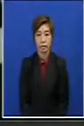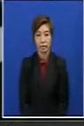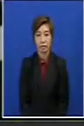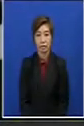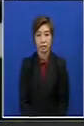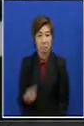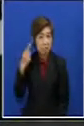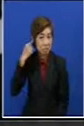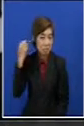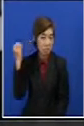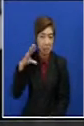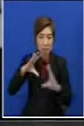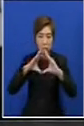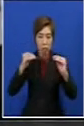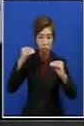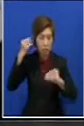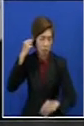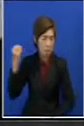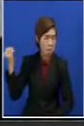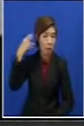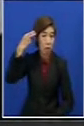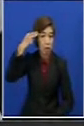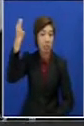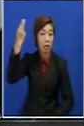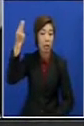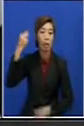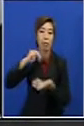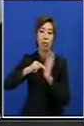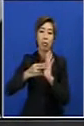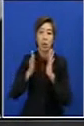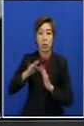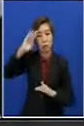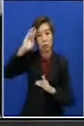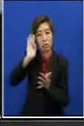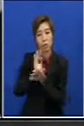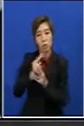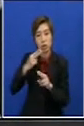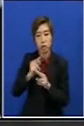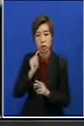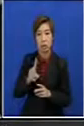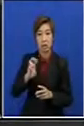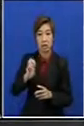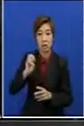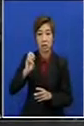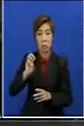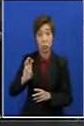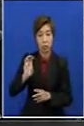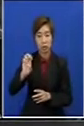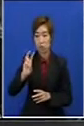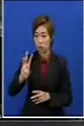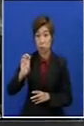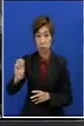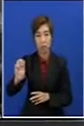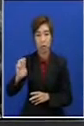เสียงปืนที่ดังก้องในความเงียบสงัดนอกจากจะทำให้พนักงานสอบสวนอนาคตไกลอย่างร้อยตำรวจเอกทวีหมื่นรักต้องจากโล